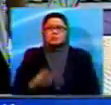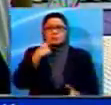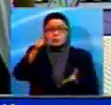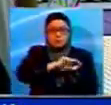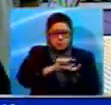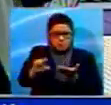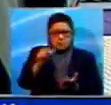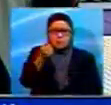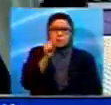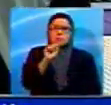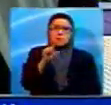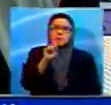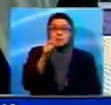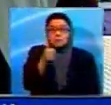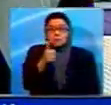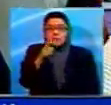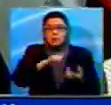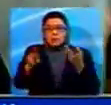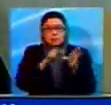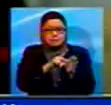agak Luman